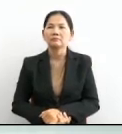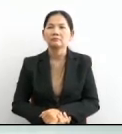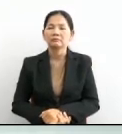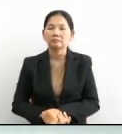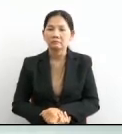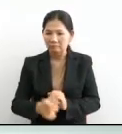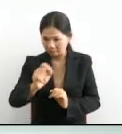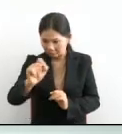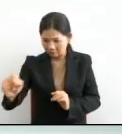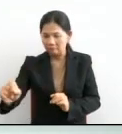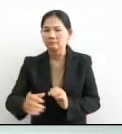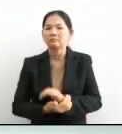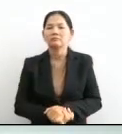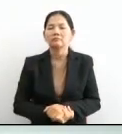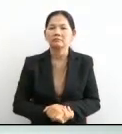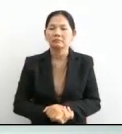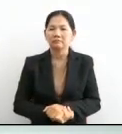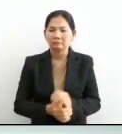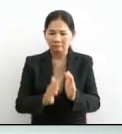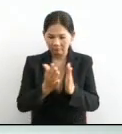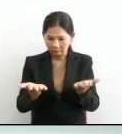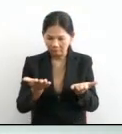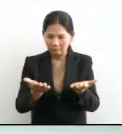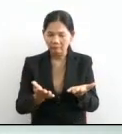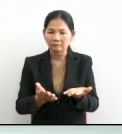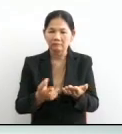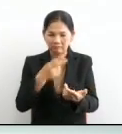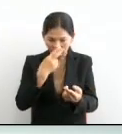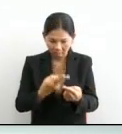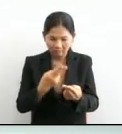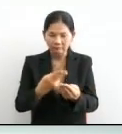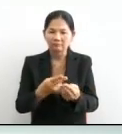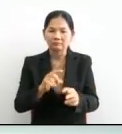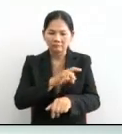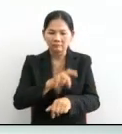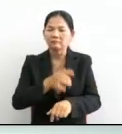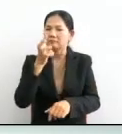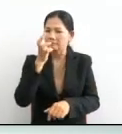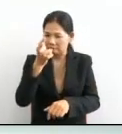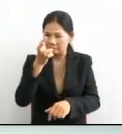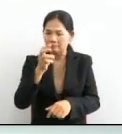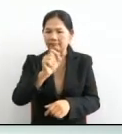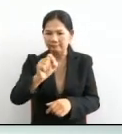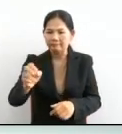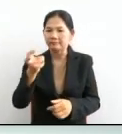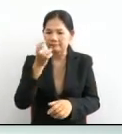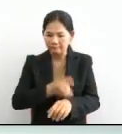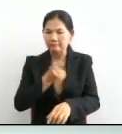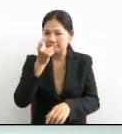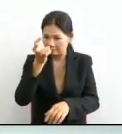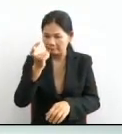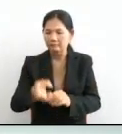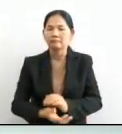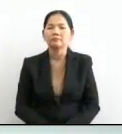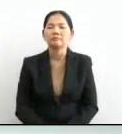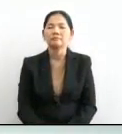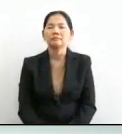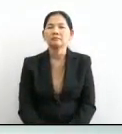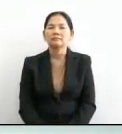chàng chấm con sẽ xế chúng lái đạc nông sẽ phơi thằng ạc khá nên nà con cha nà cứ tốc bê bàn tay ở cầu nà con cha